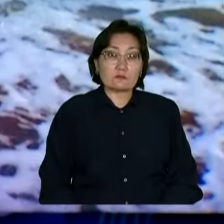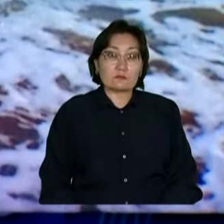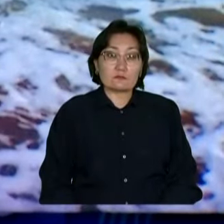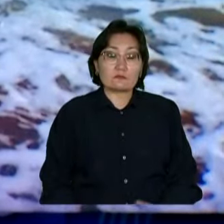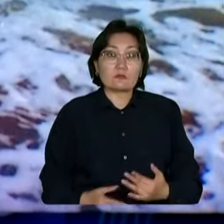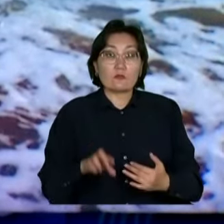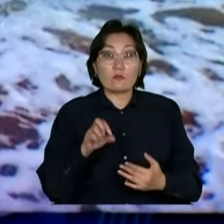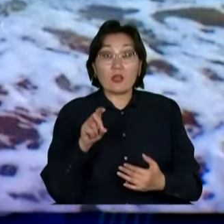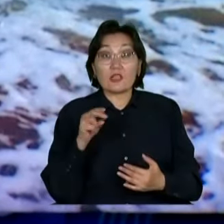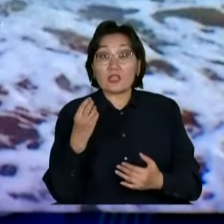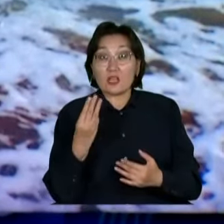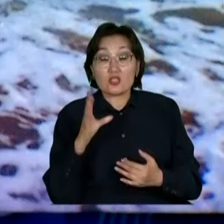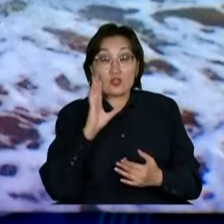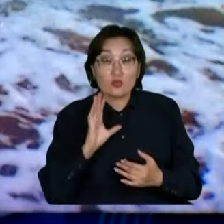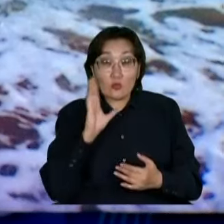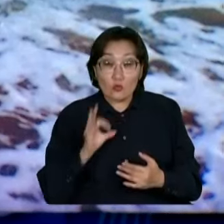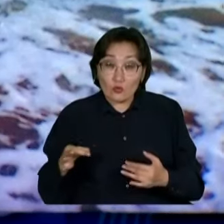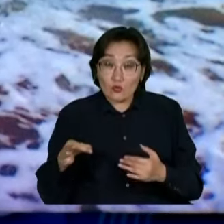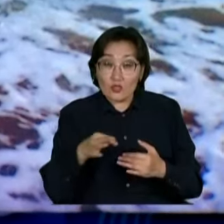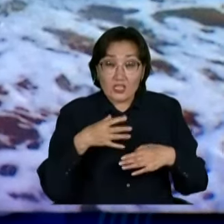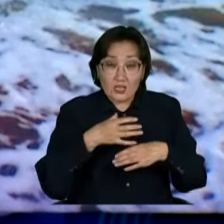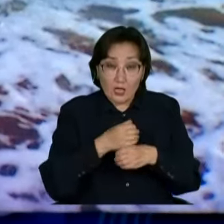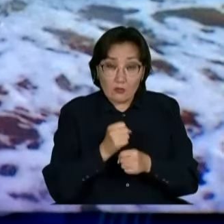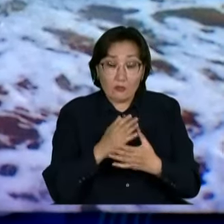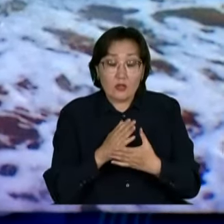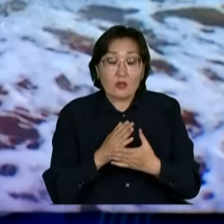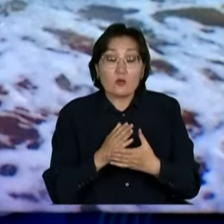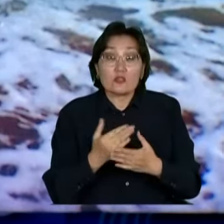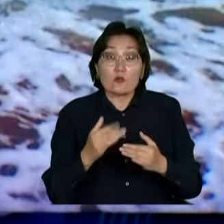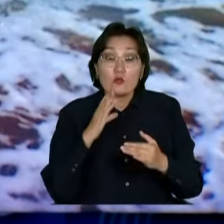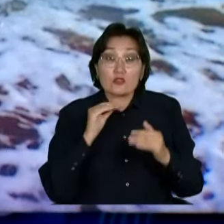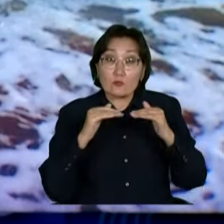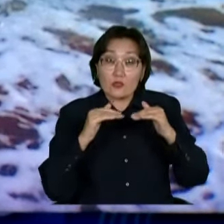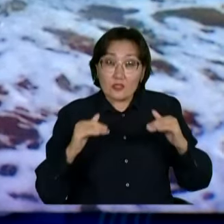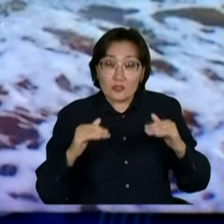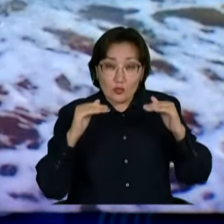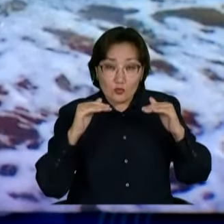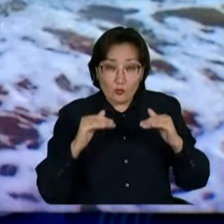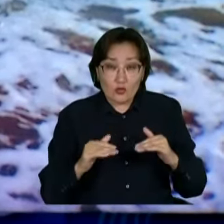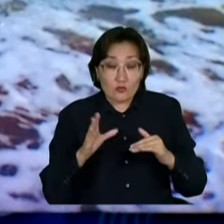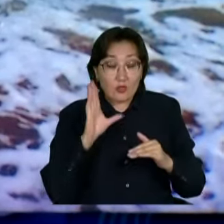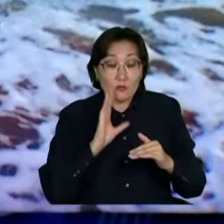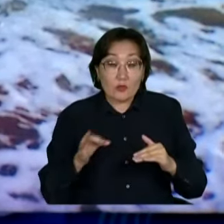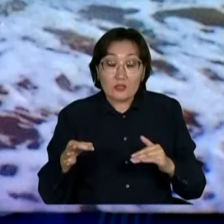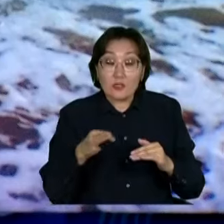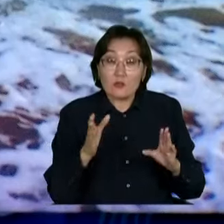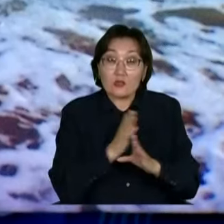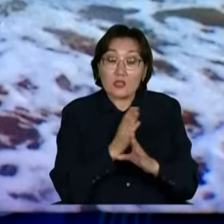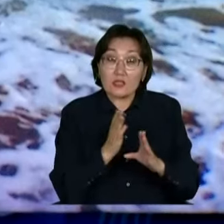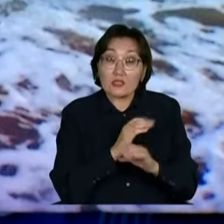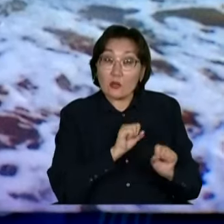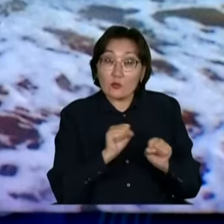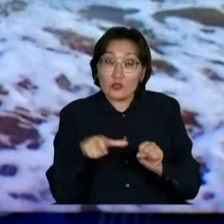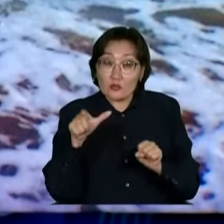Ал Балқаш көлі керісінше тартылып барады. Арнасынан аспақ түгілі өз деңгейіне жете алмай тұрған көл тағдырына табиғат